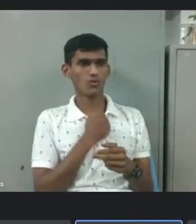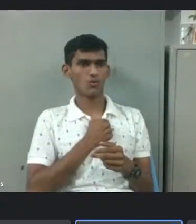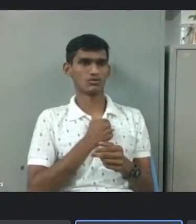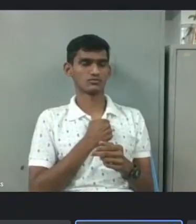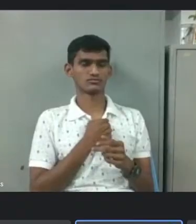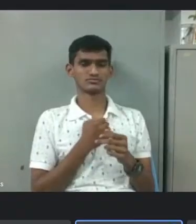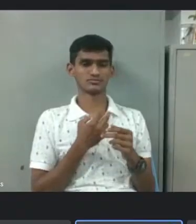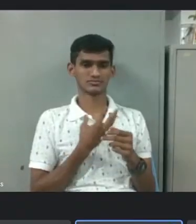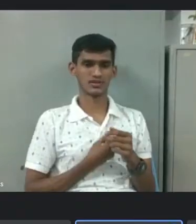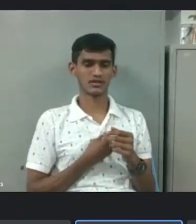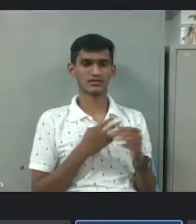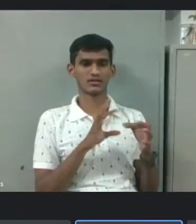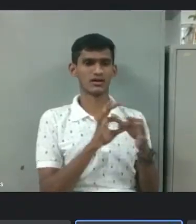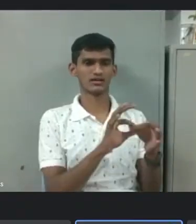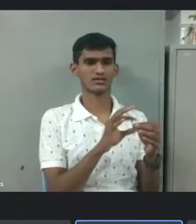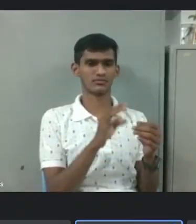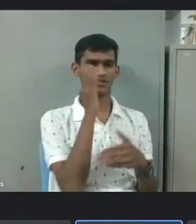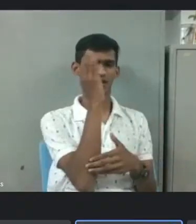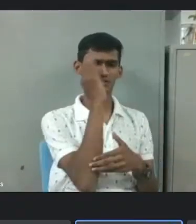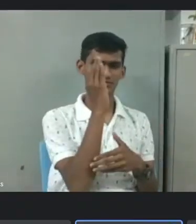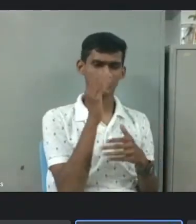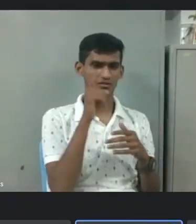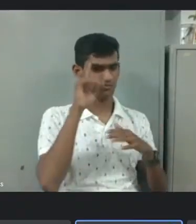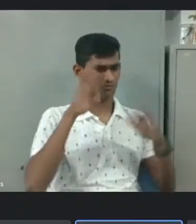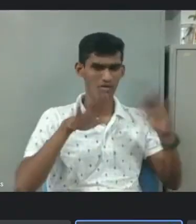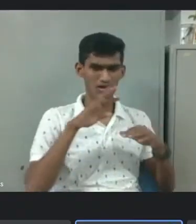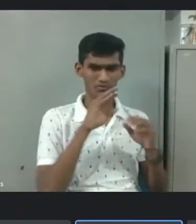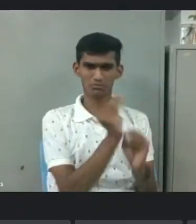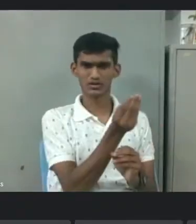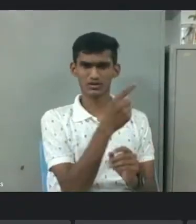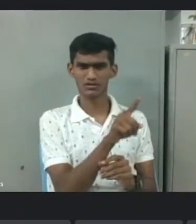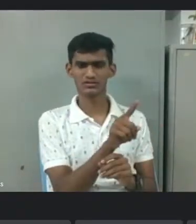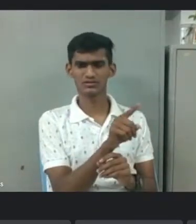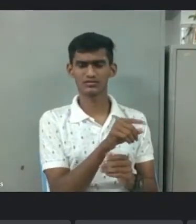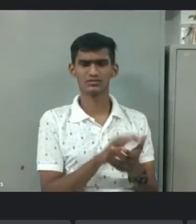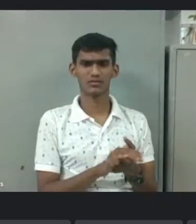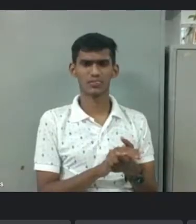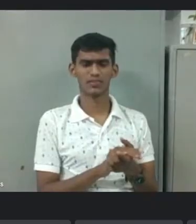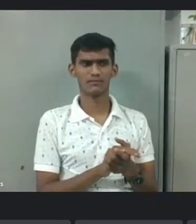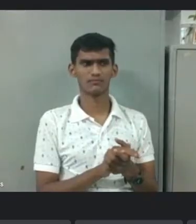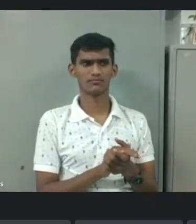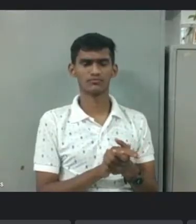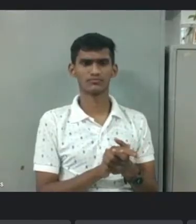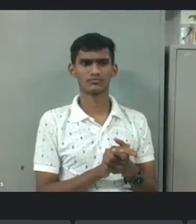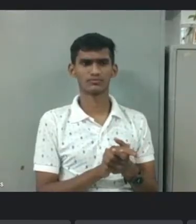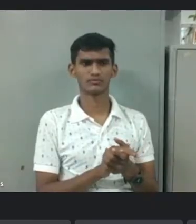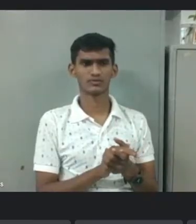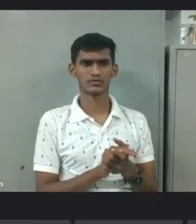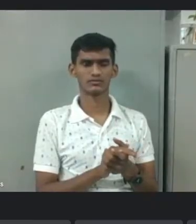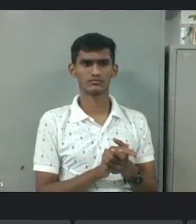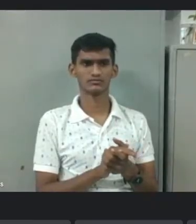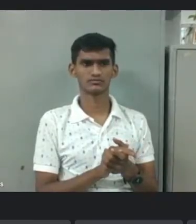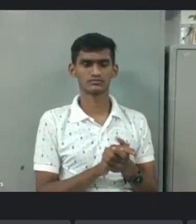പറഞ്ഞതാണ്. അതൊക്കെ ഒന്ന് നടപ്പിലാക്കിക്കൂടെ?